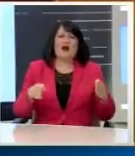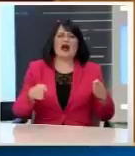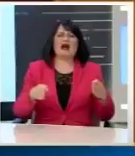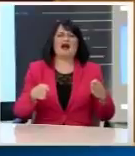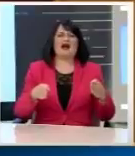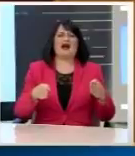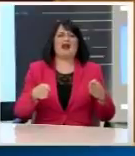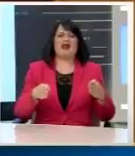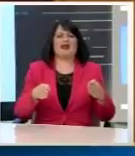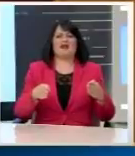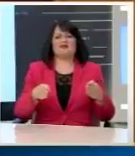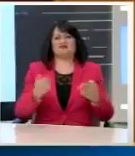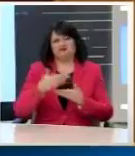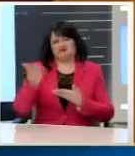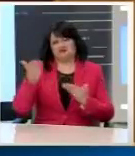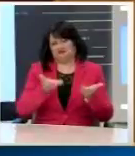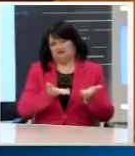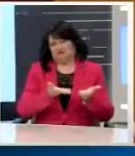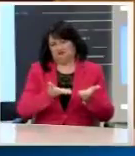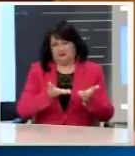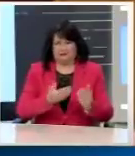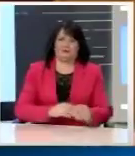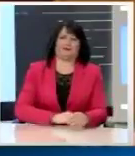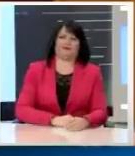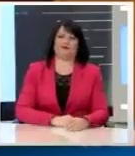δεν οροδούν προουδενός.